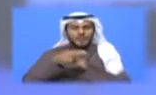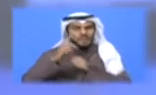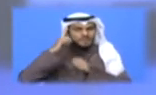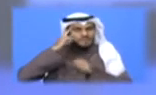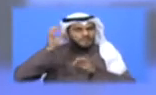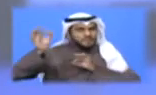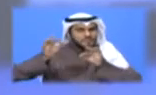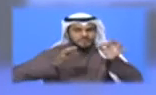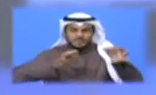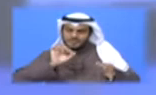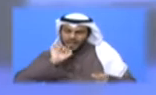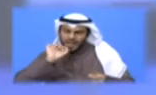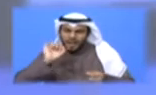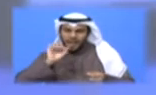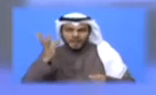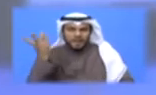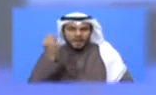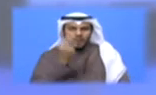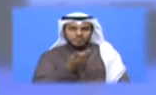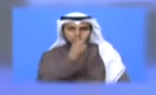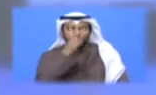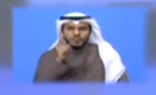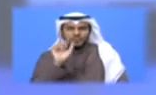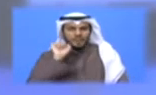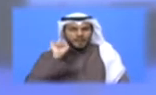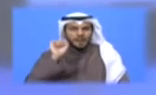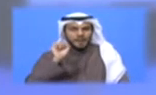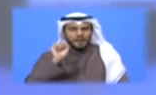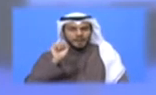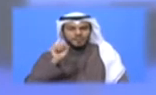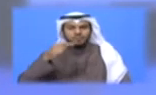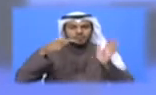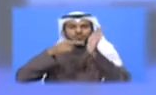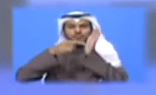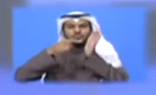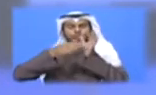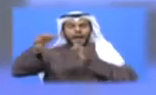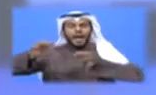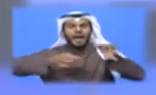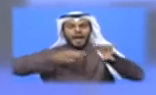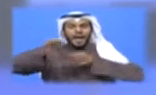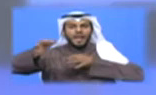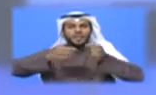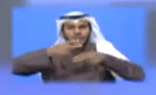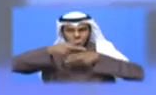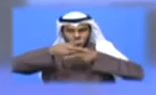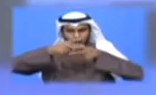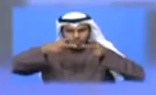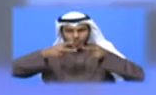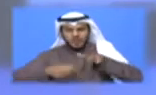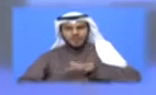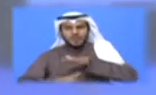الهندسية 27 لكلية الهندسة والبترول بحضور عميد الكلية والمساعدين ورؤساء الأقسام